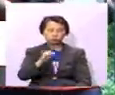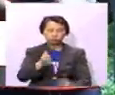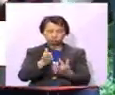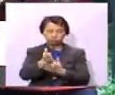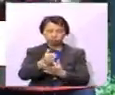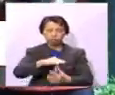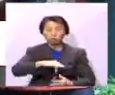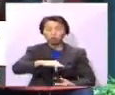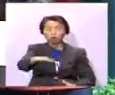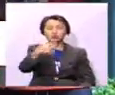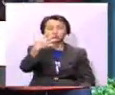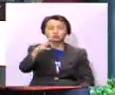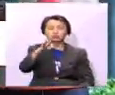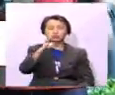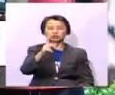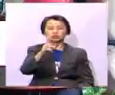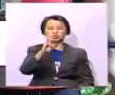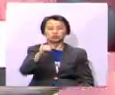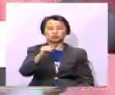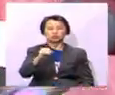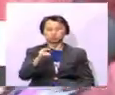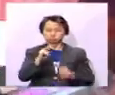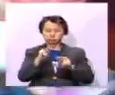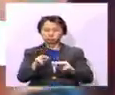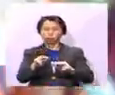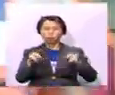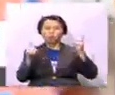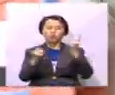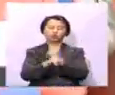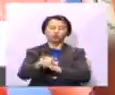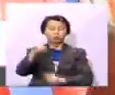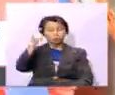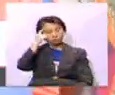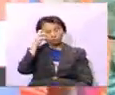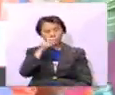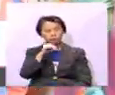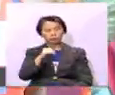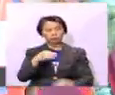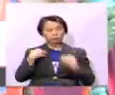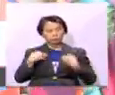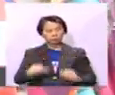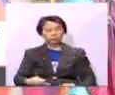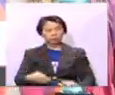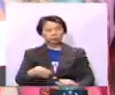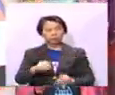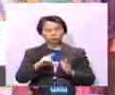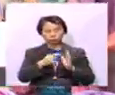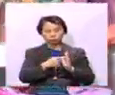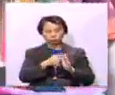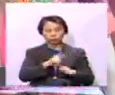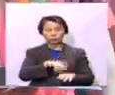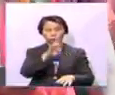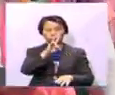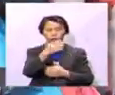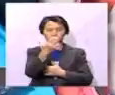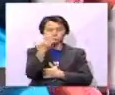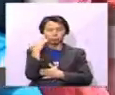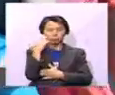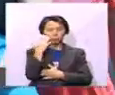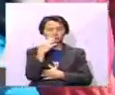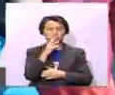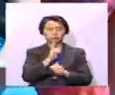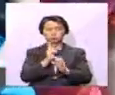laluan trek sejauh 15 km yang disifatkan mencabar mental dan fizikal. Acara bermula sekitar jam 7 pagi,